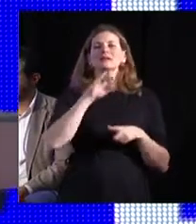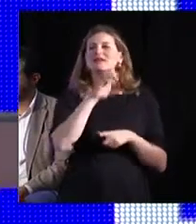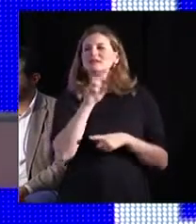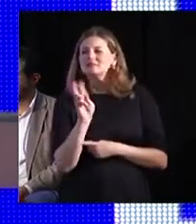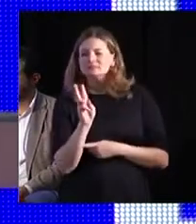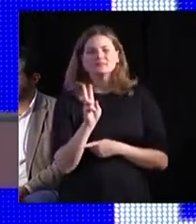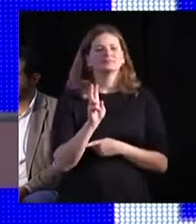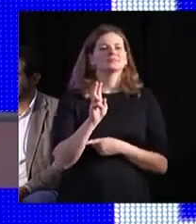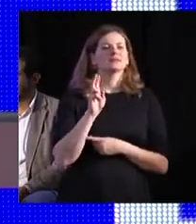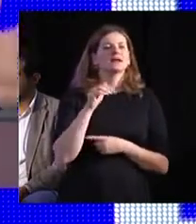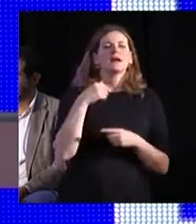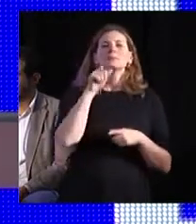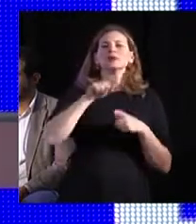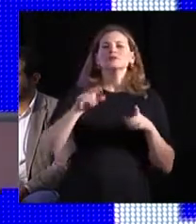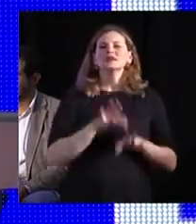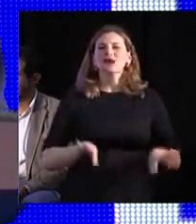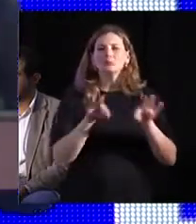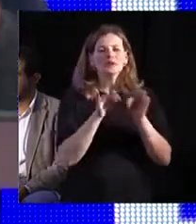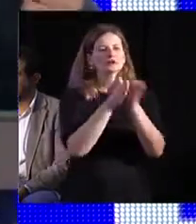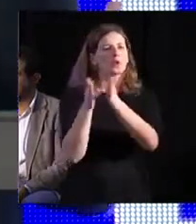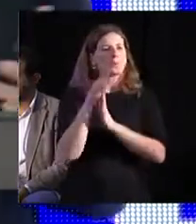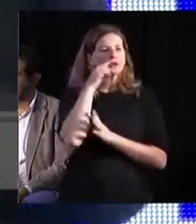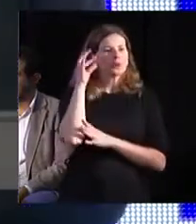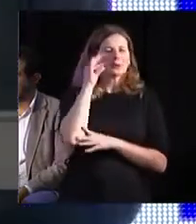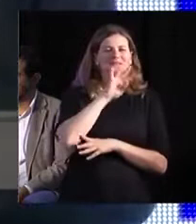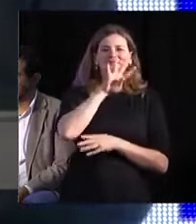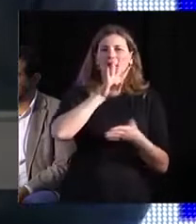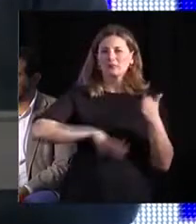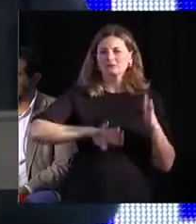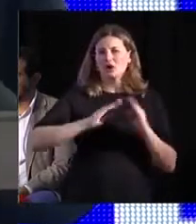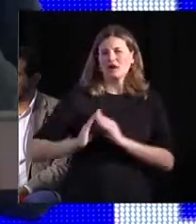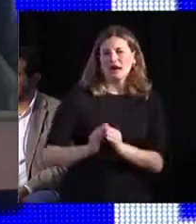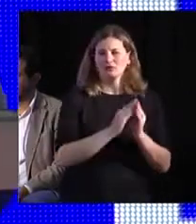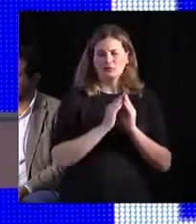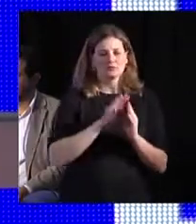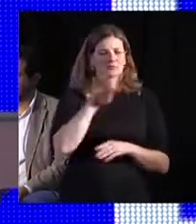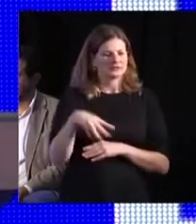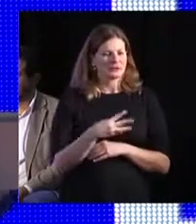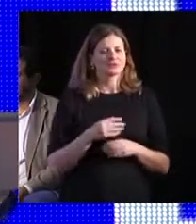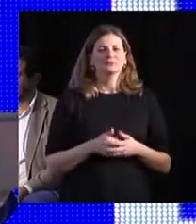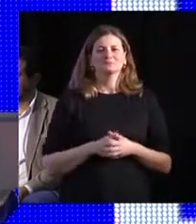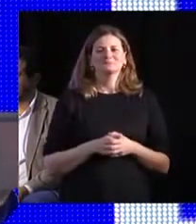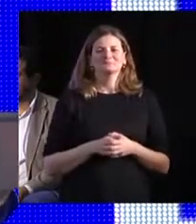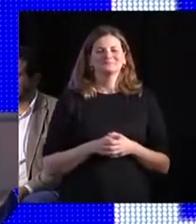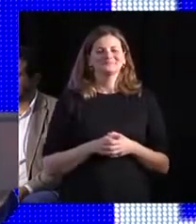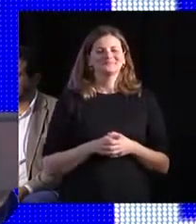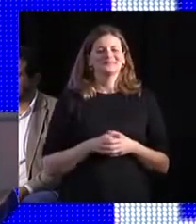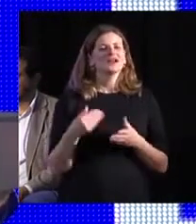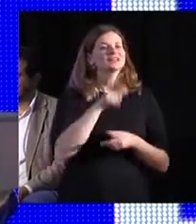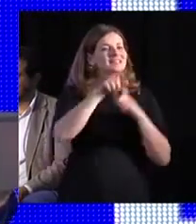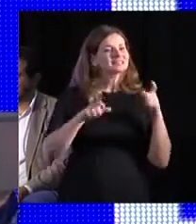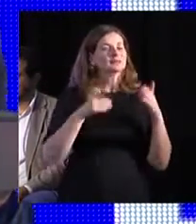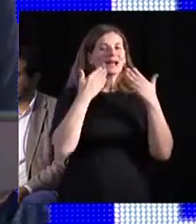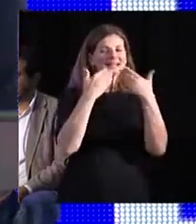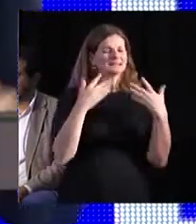d'UIA, gent de Podemos, els companys i companyes de Barcelona en Comú, tota aquesta gent són la que,